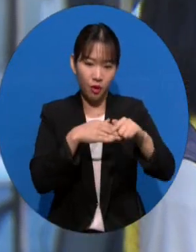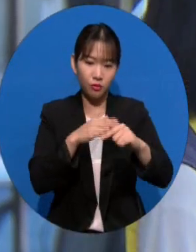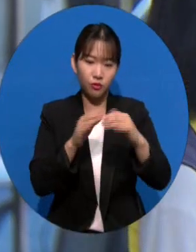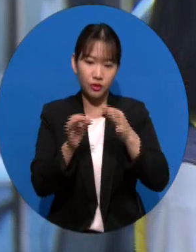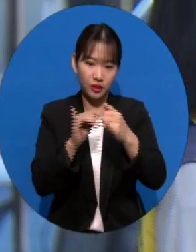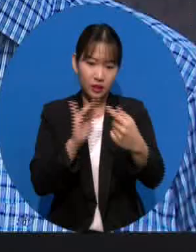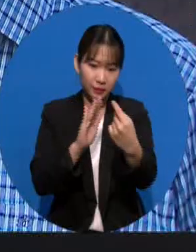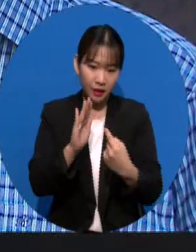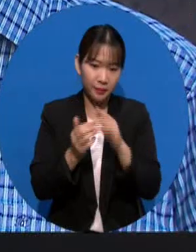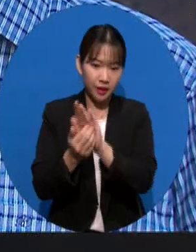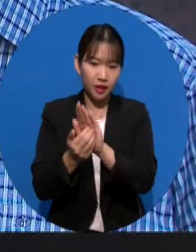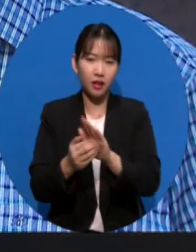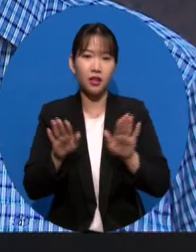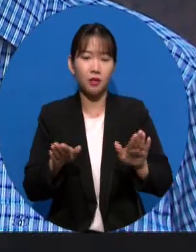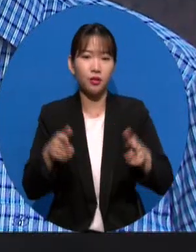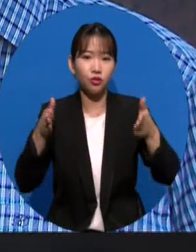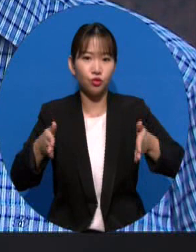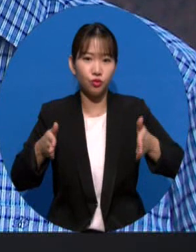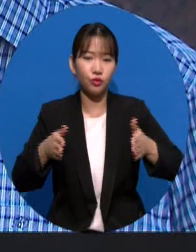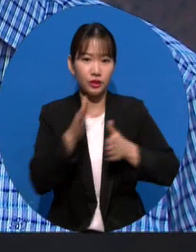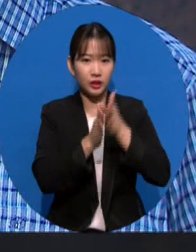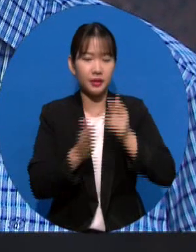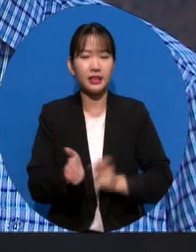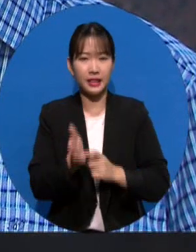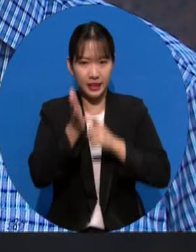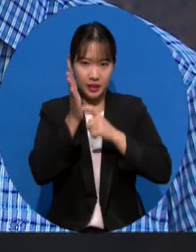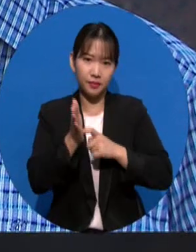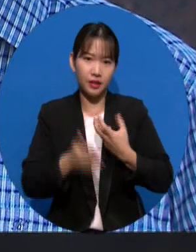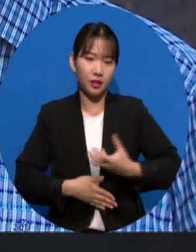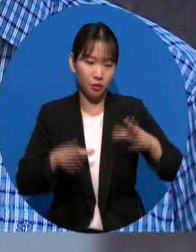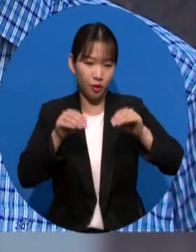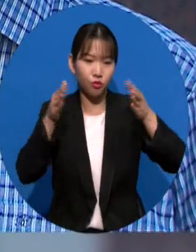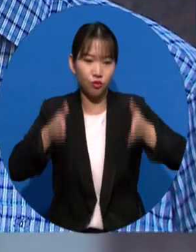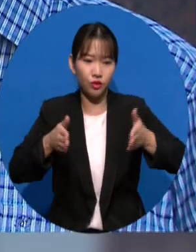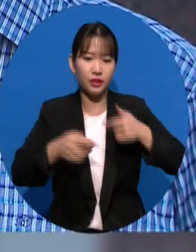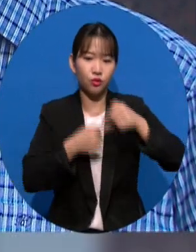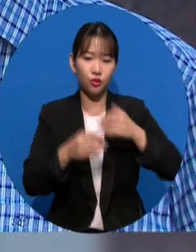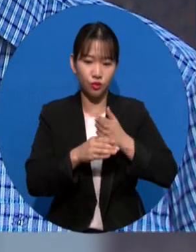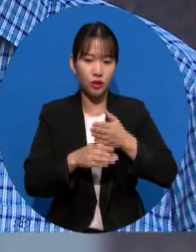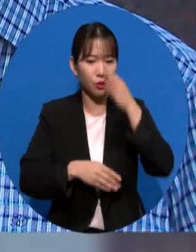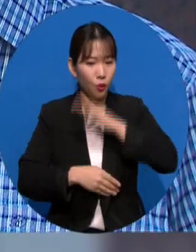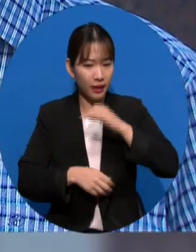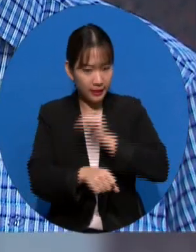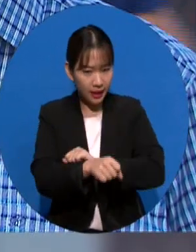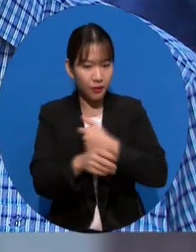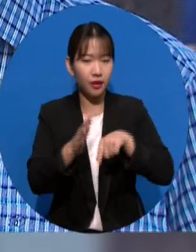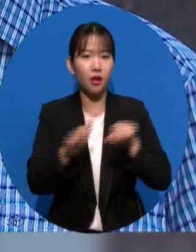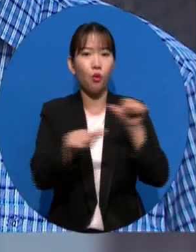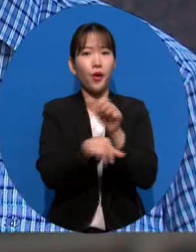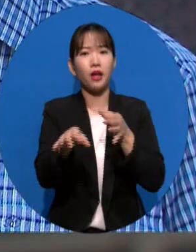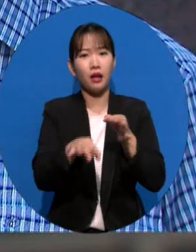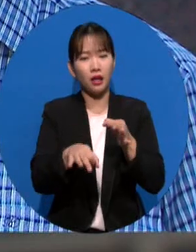진입을 막았습니다. 이번 주를 시민들 긴급 이동 멈춤 주간을 하고 있거든요. 그런데 이 효과를 거두려면 5일장이